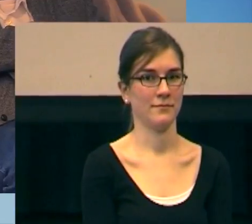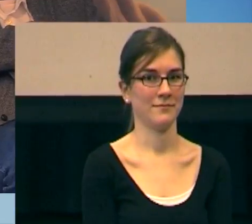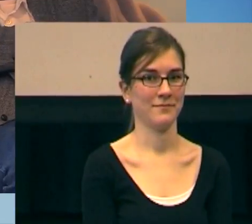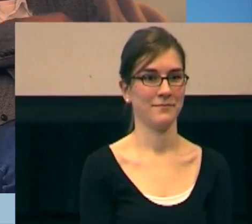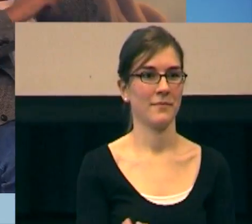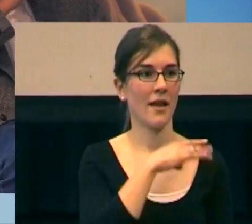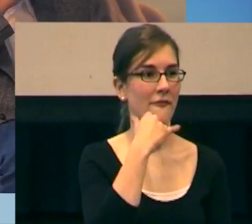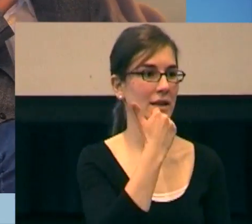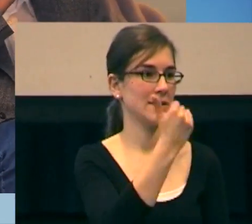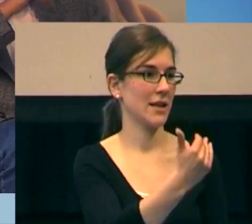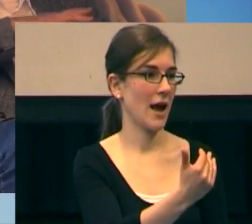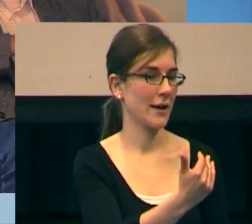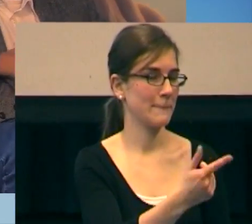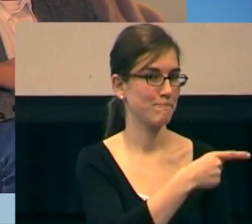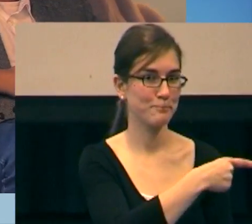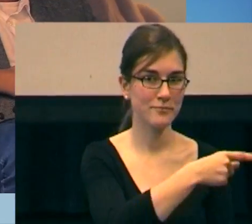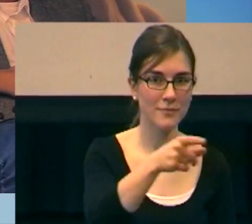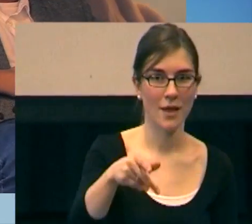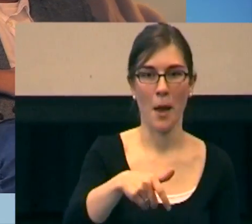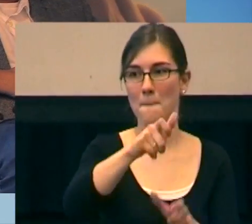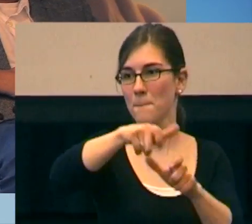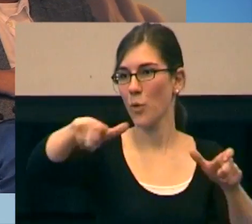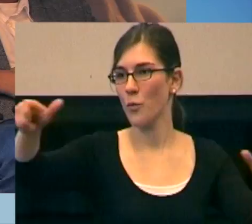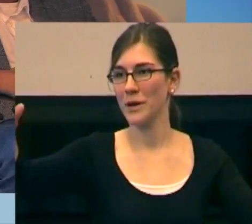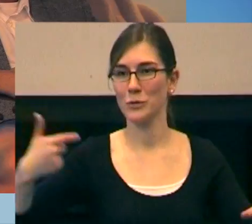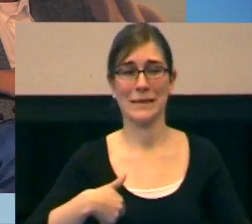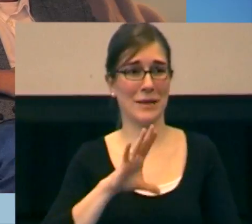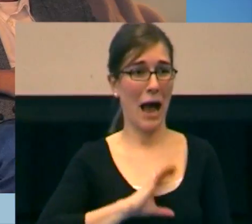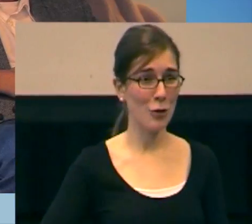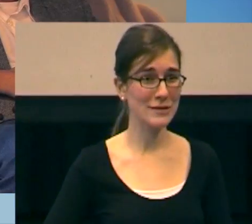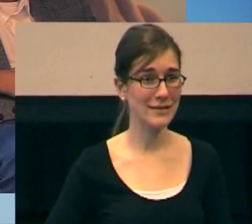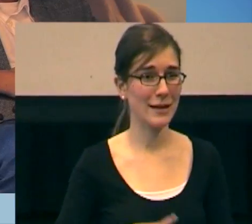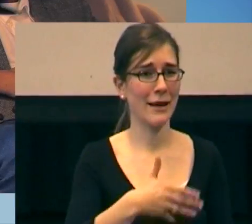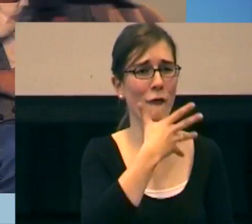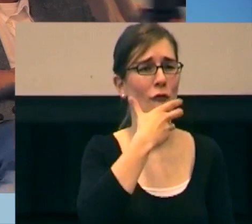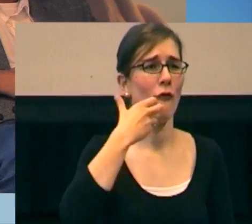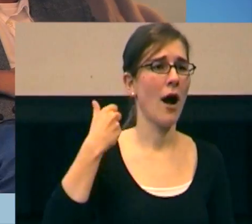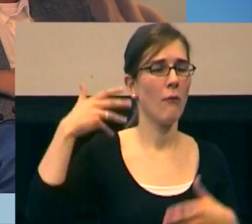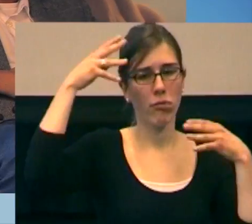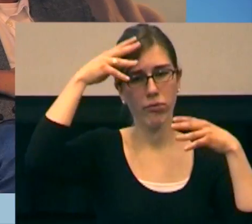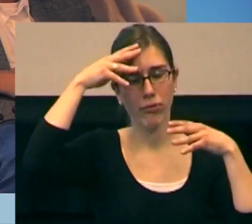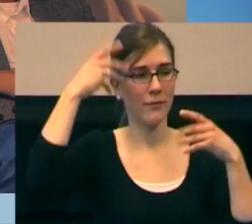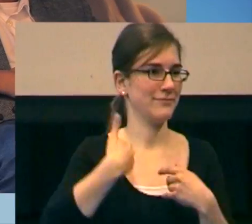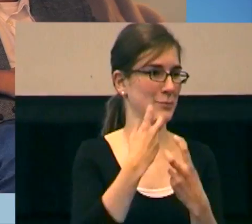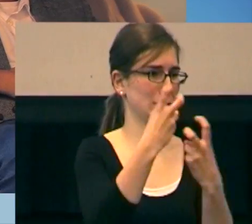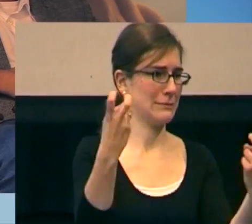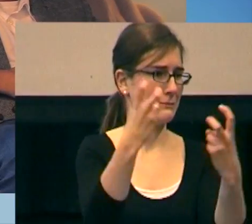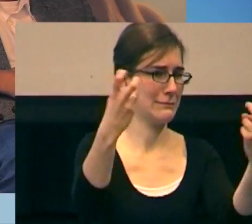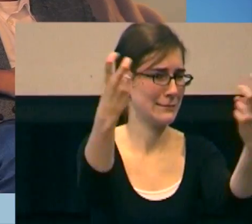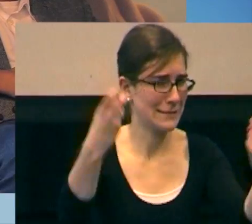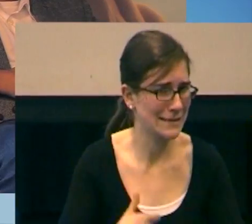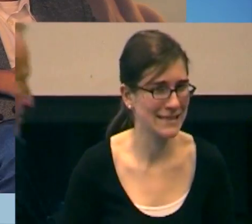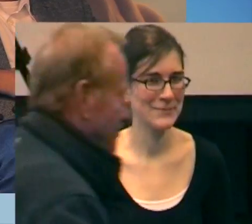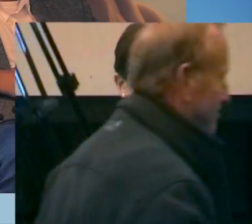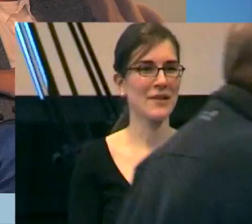vielen Dank aber auch an Sie liebes Publikum dass Sie so ausgehalten haben in der Wärme und in der Unbequemlichkeit kommen